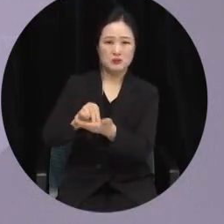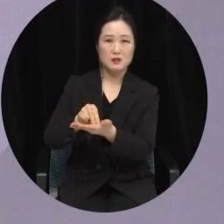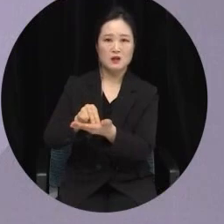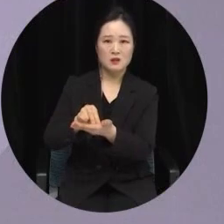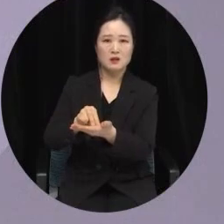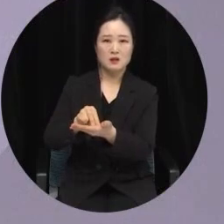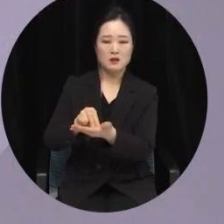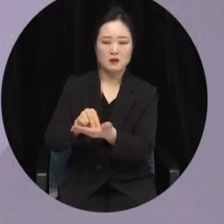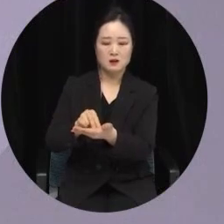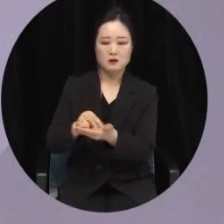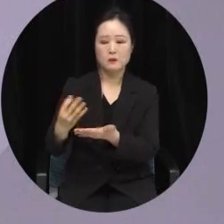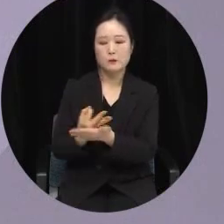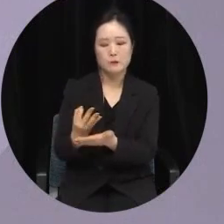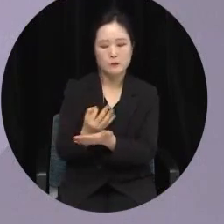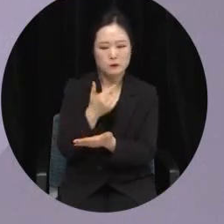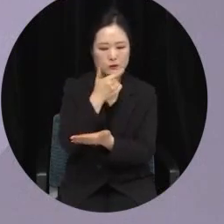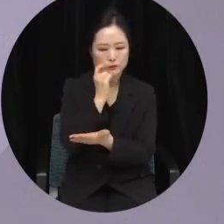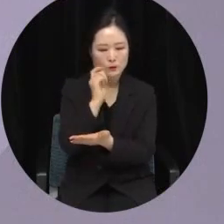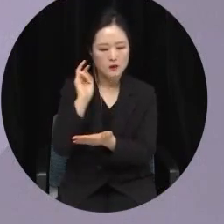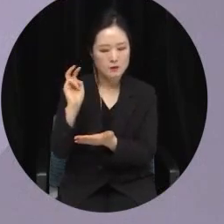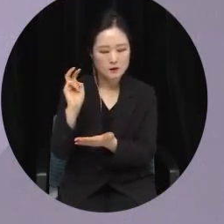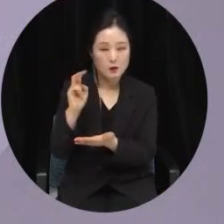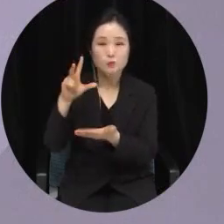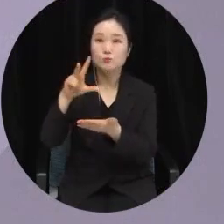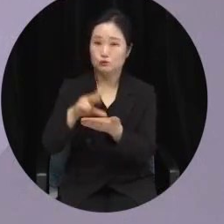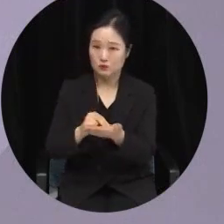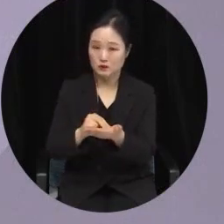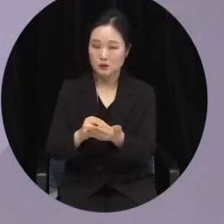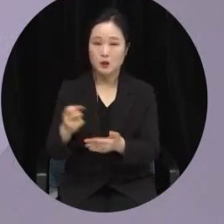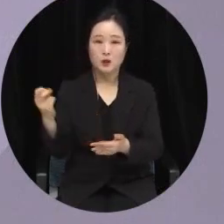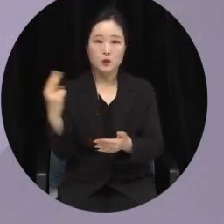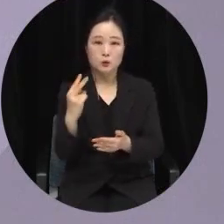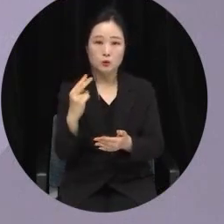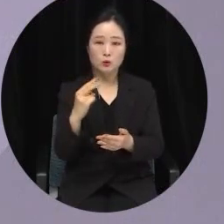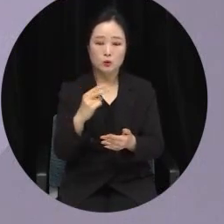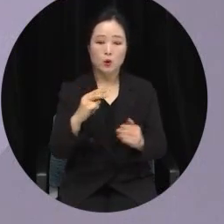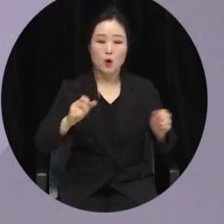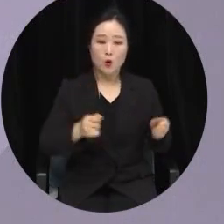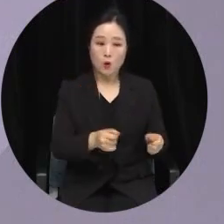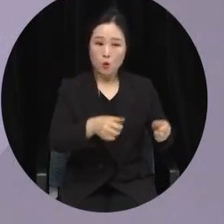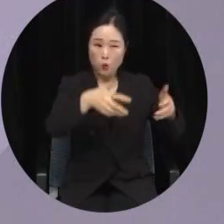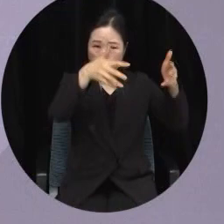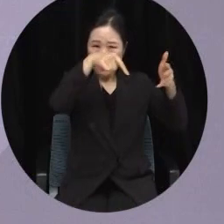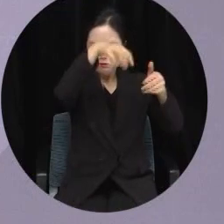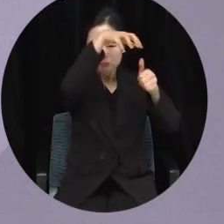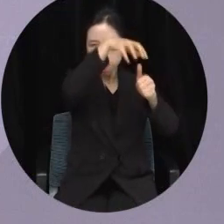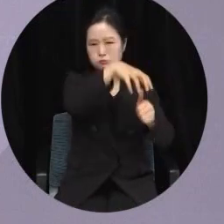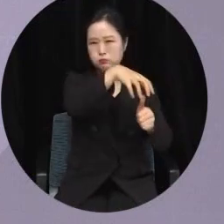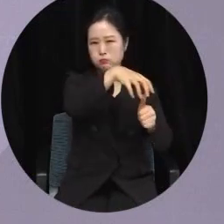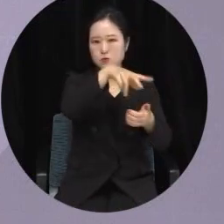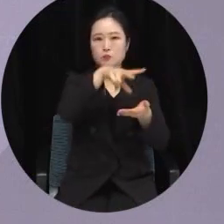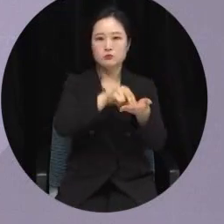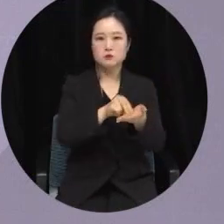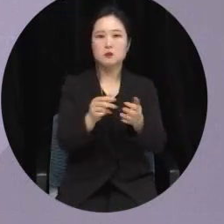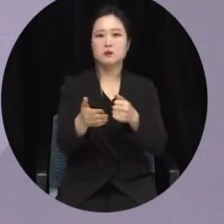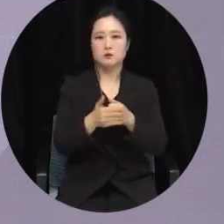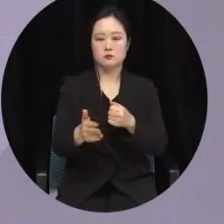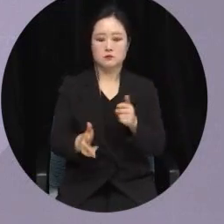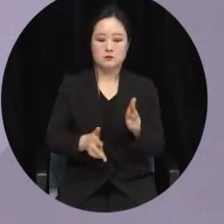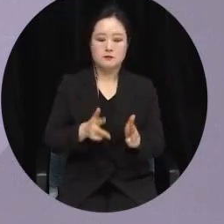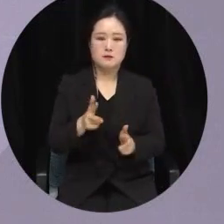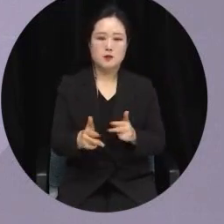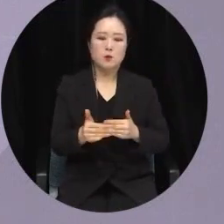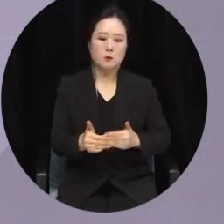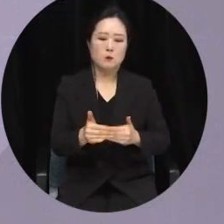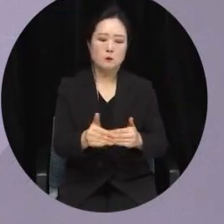사업성의 부족 때문에 즉 공항 옆에 있는 고도대항이라는 구조적인 약점 때문에 사업 추진이 지금